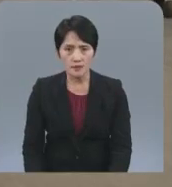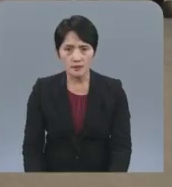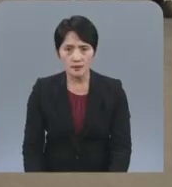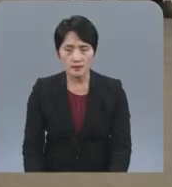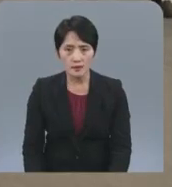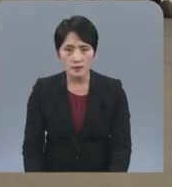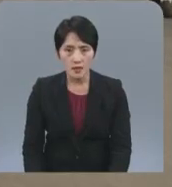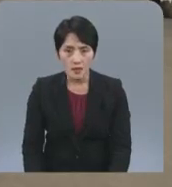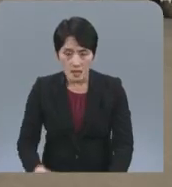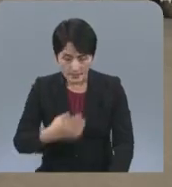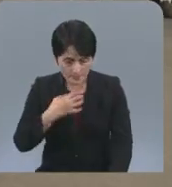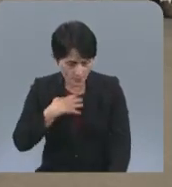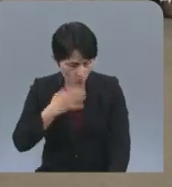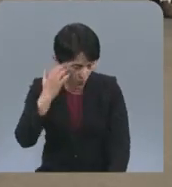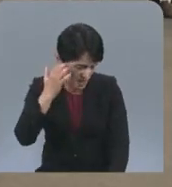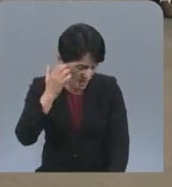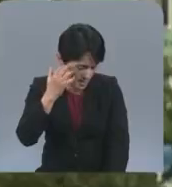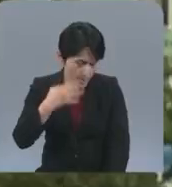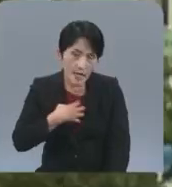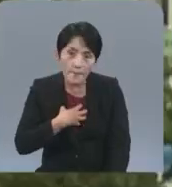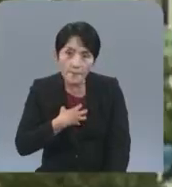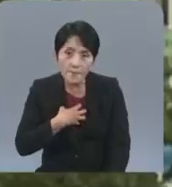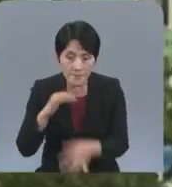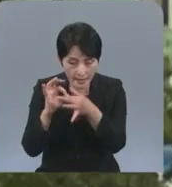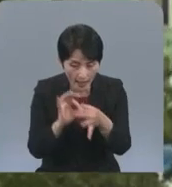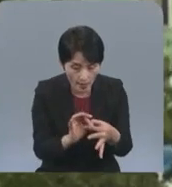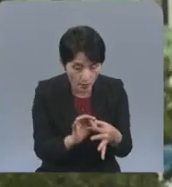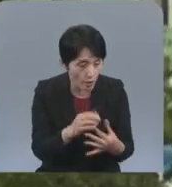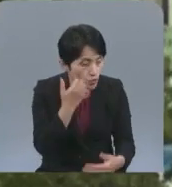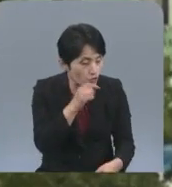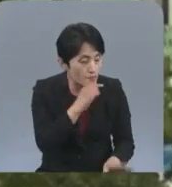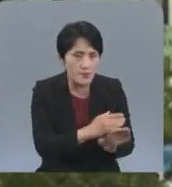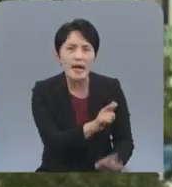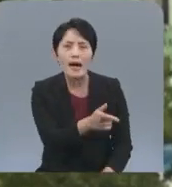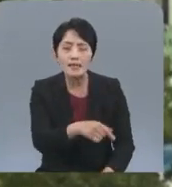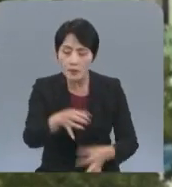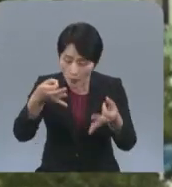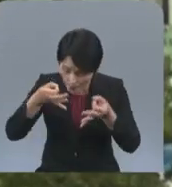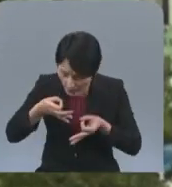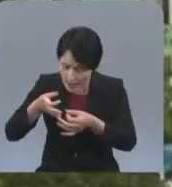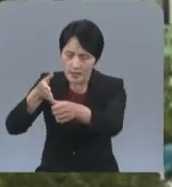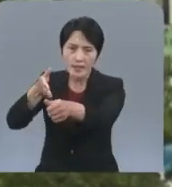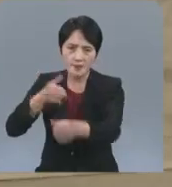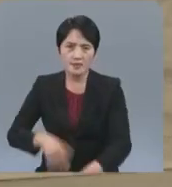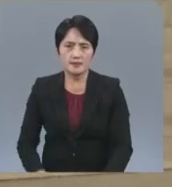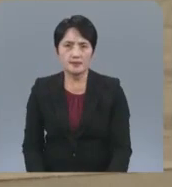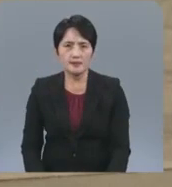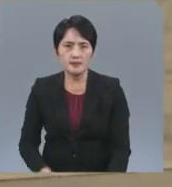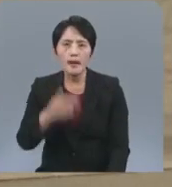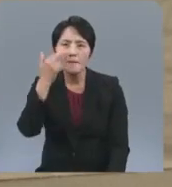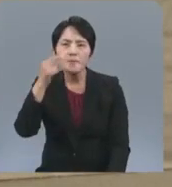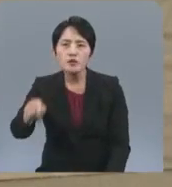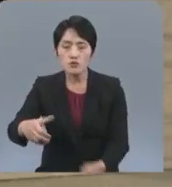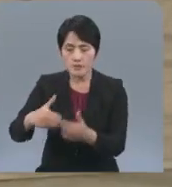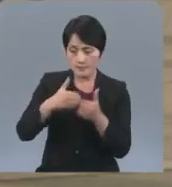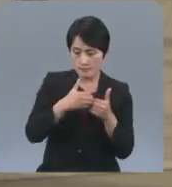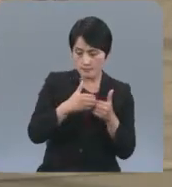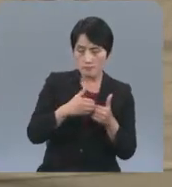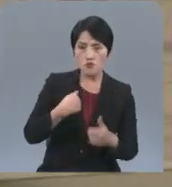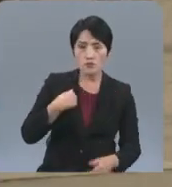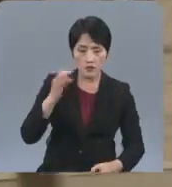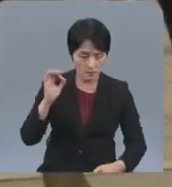США крупнейшего в мире государства обладающего оружием массового уничтожения единственного преступного